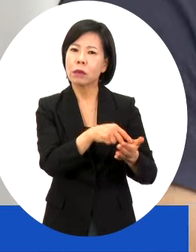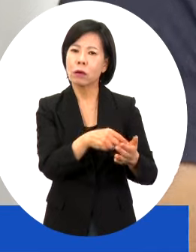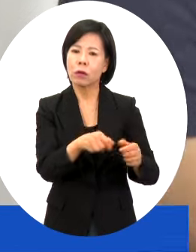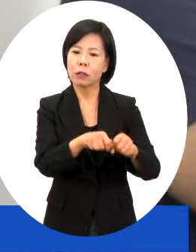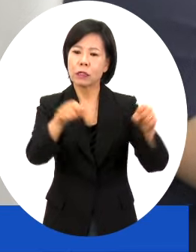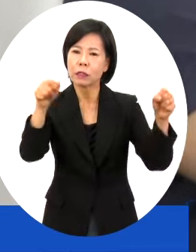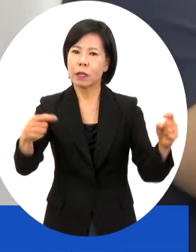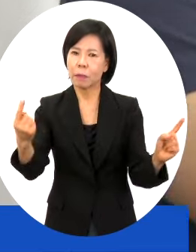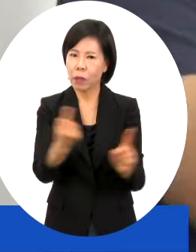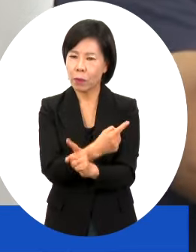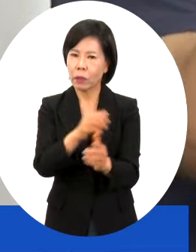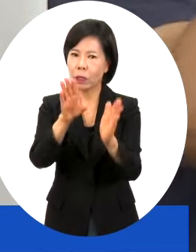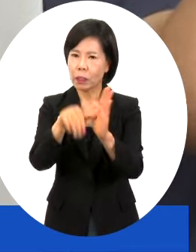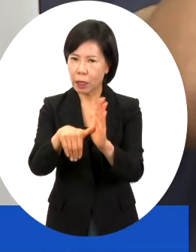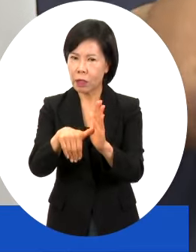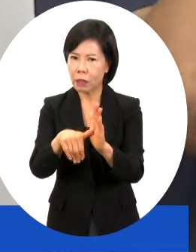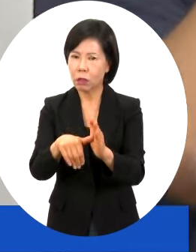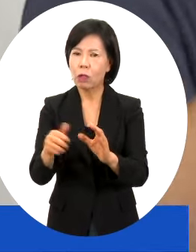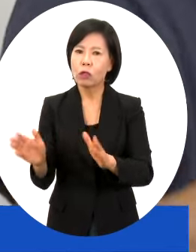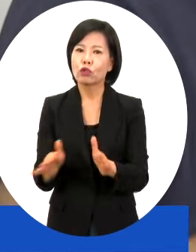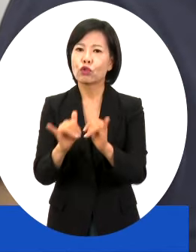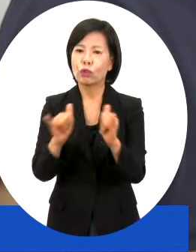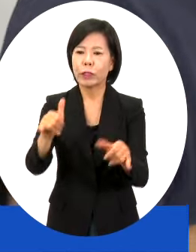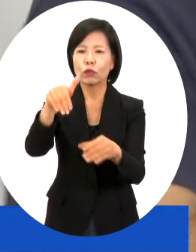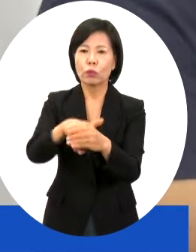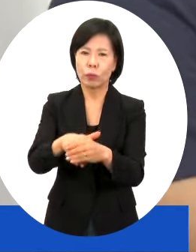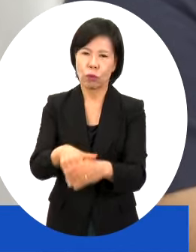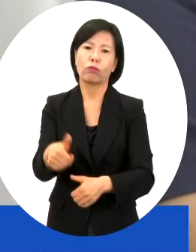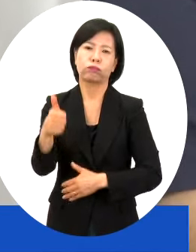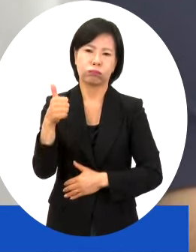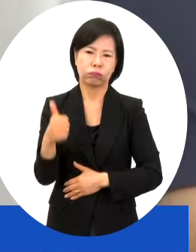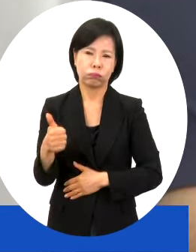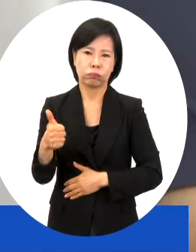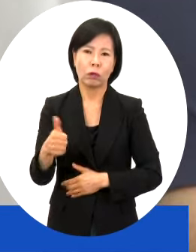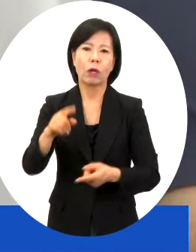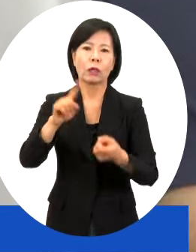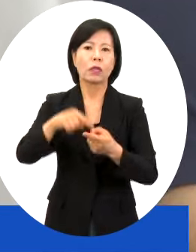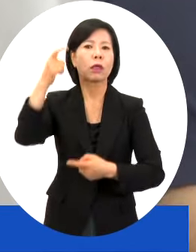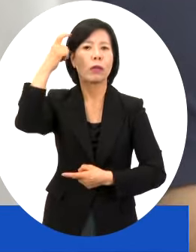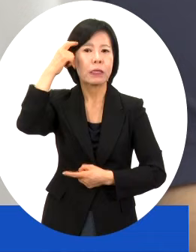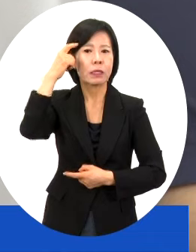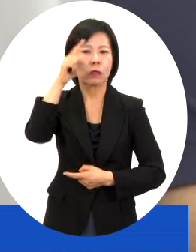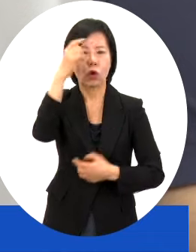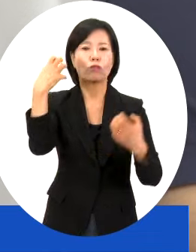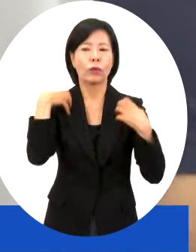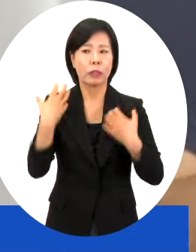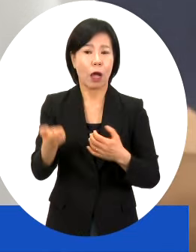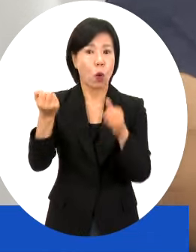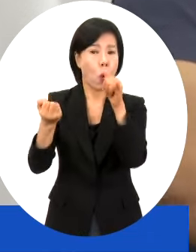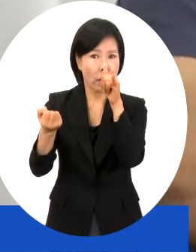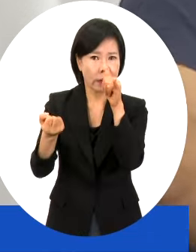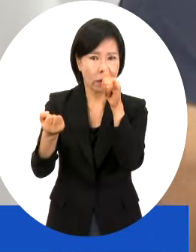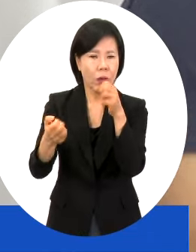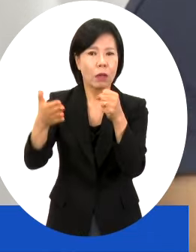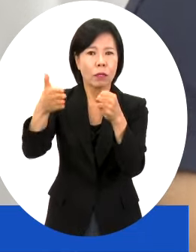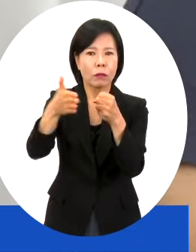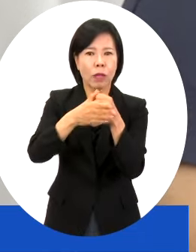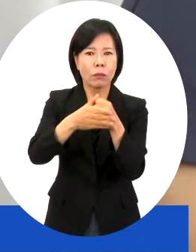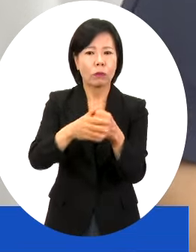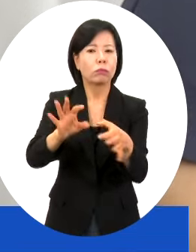체제 개편해서 주민의 의견을 듣는 것은 주민투표가 맞다. 의회 의견으로 듣는 건 부족하다. 이거에 대한 인식을 행안부도 갖고 있기